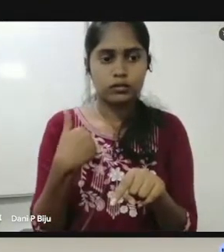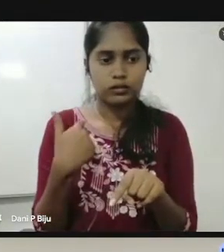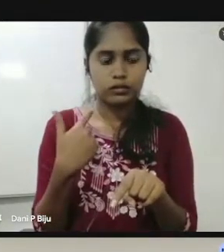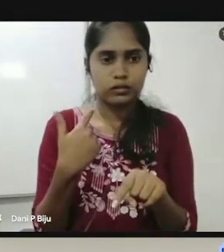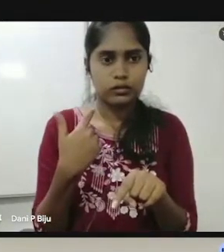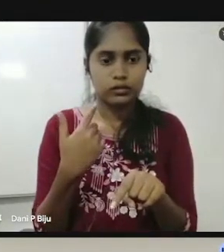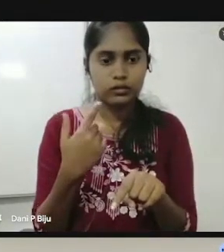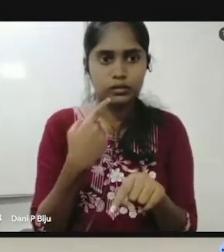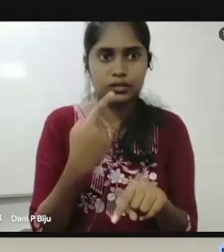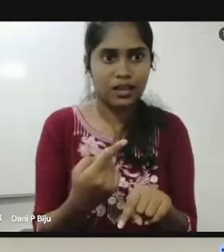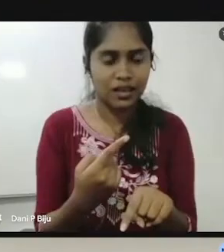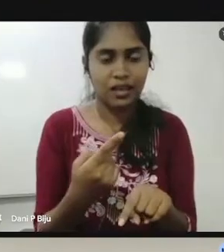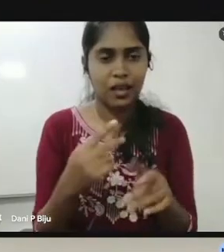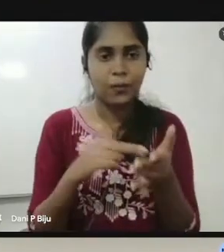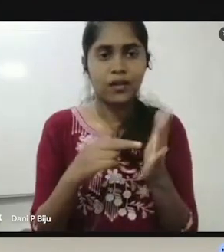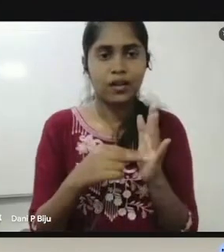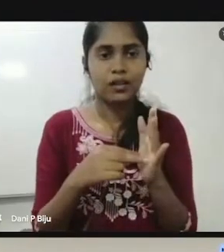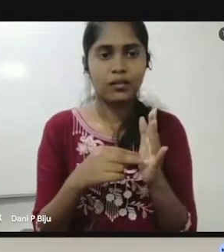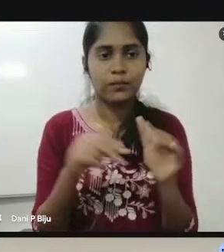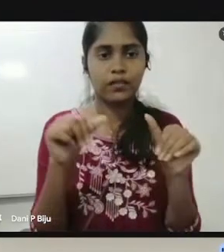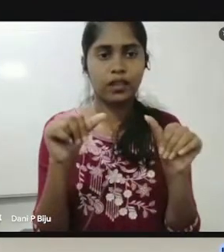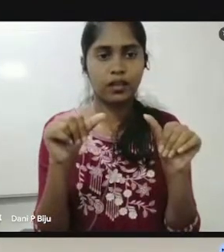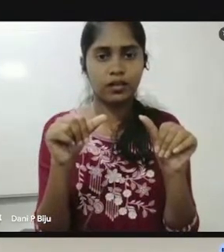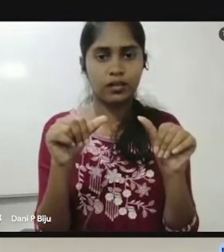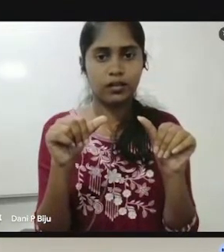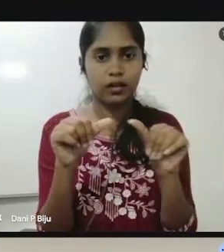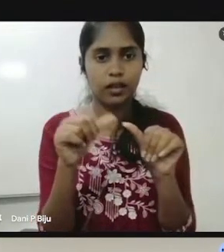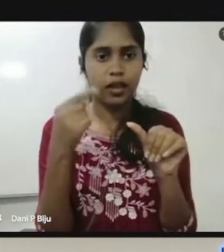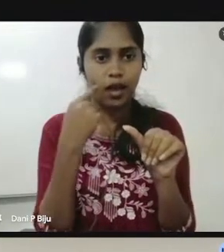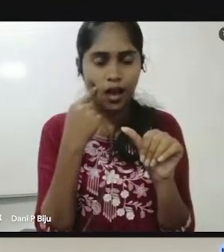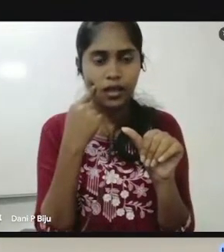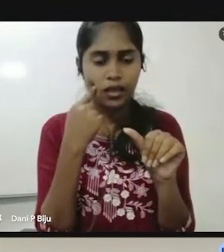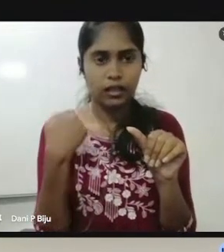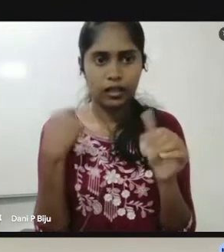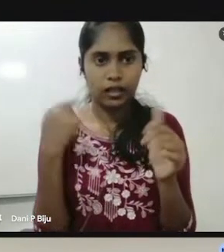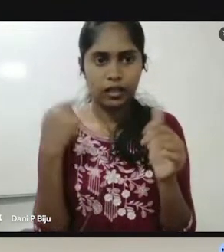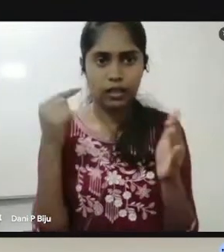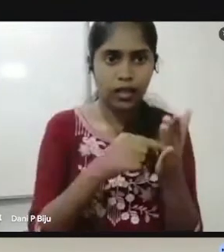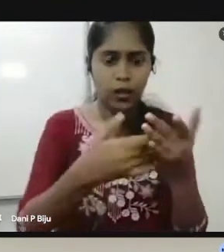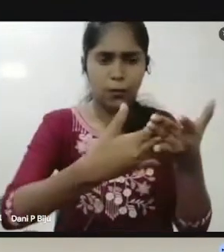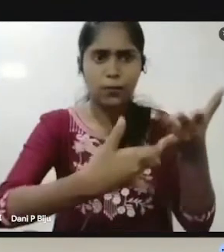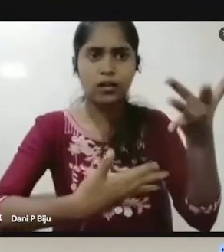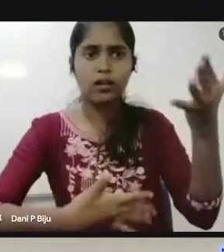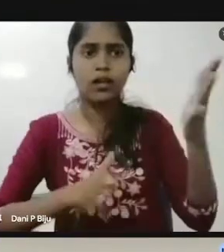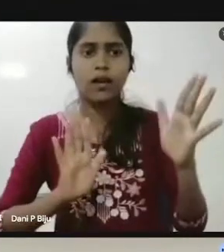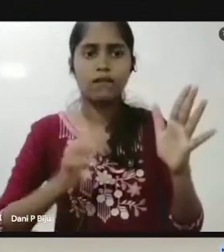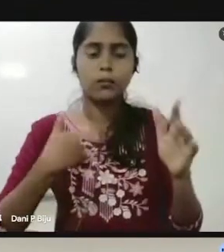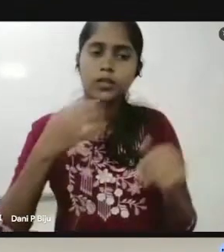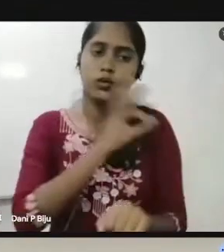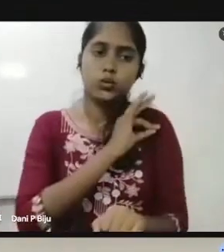ടൈപ്പ് ചെയ്യുമ്പം വേറെ കുറെ ഓപ്ഷൻസ് താഴെ നിരന്ന് വരും ഇല്ലേ? അപ്പൊ അതിൽ നമുക്ക് വേണ്ടുന്ന ഒരു ഓപ്ഷൻ നമ്മൾ സെലക്ട് ചെയ്യും. ഇപ്പൊ